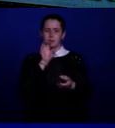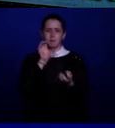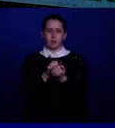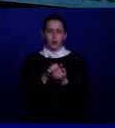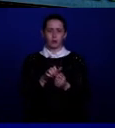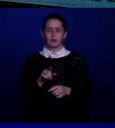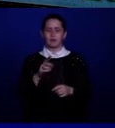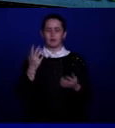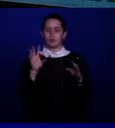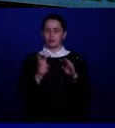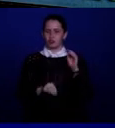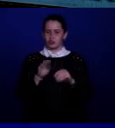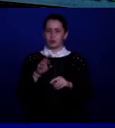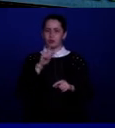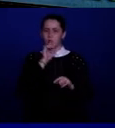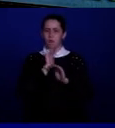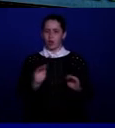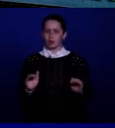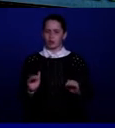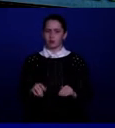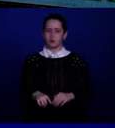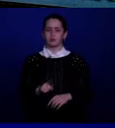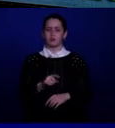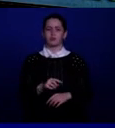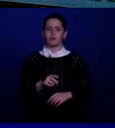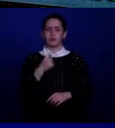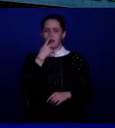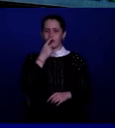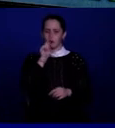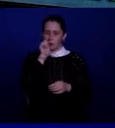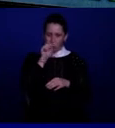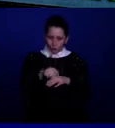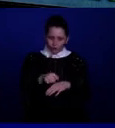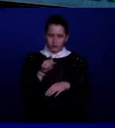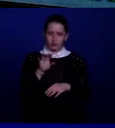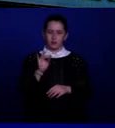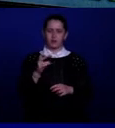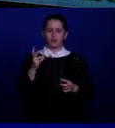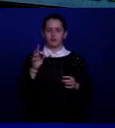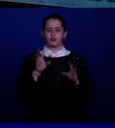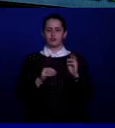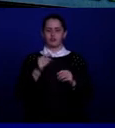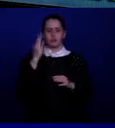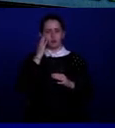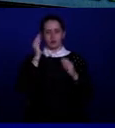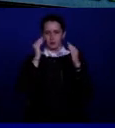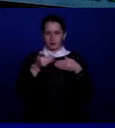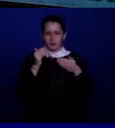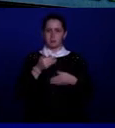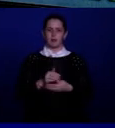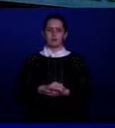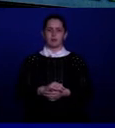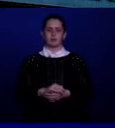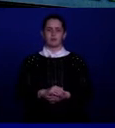Значит, замолчать. Клевать носом. Значит, дремать. Молодцы,